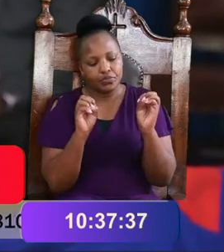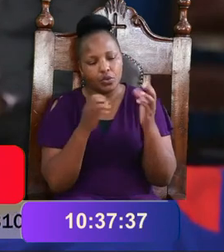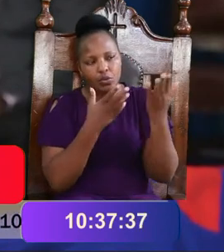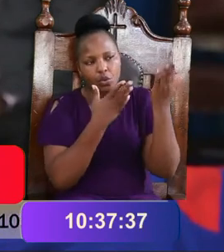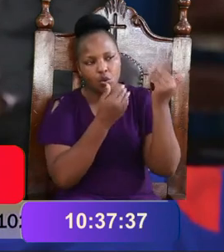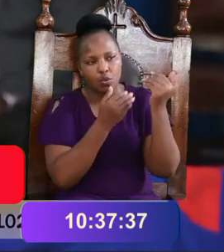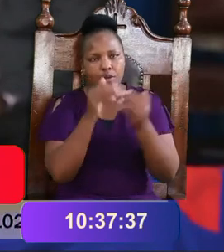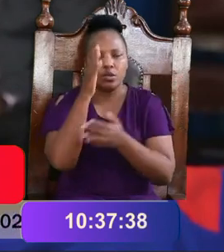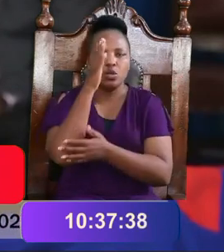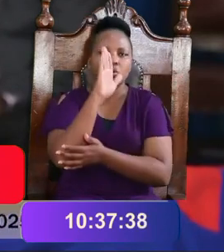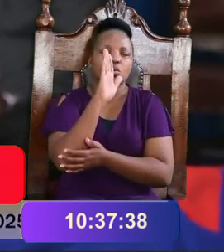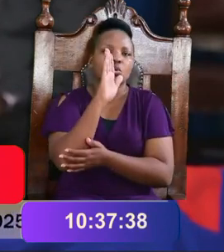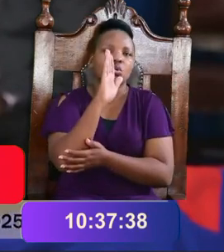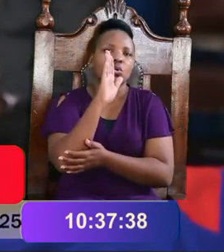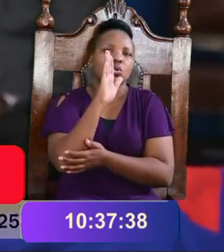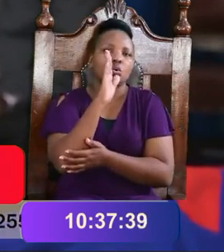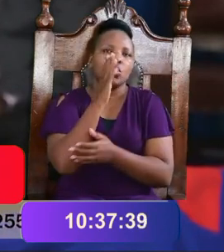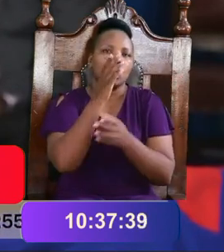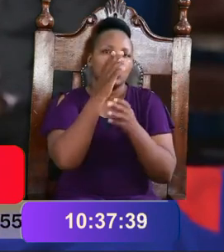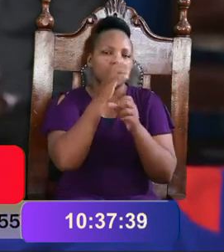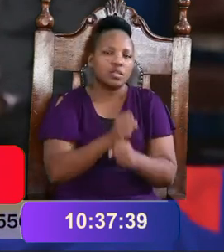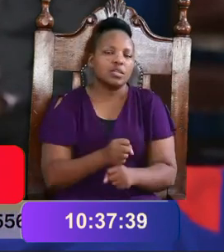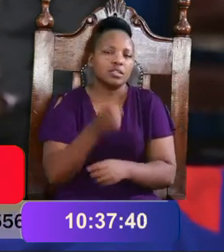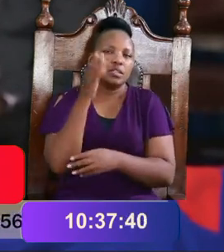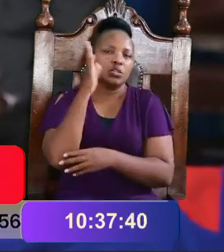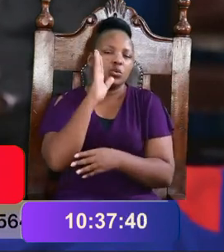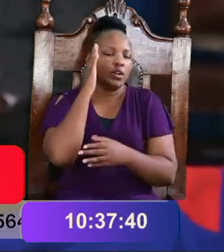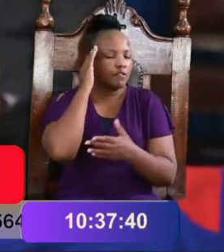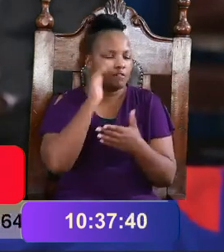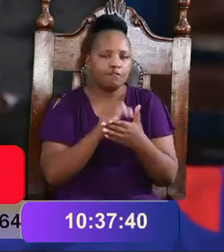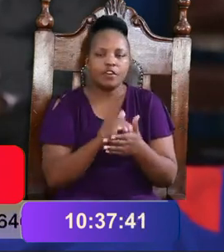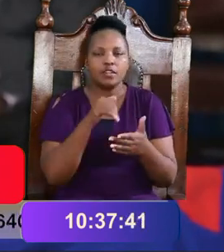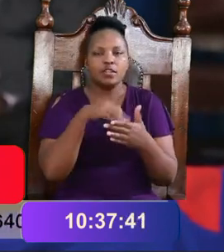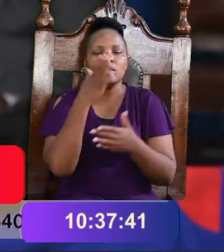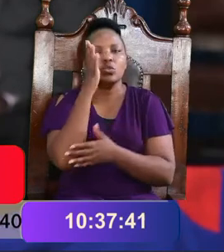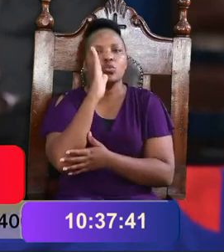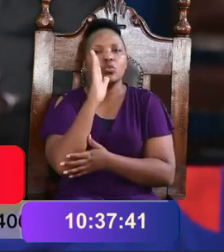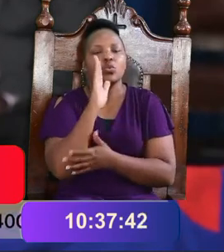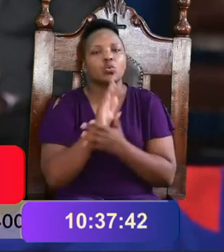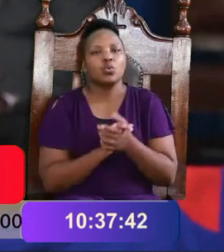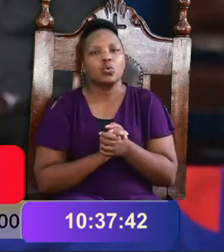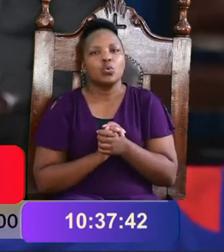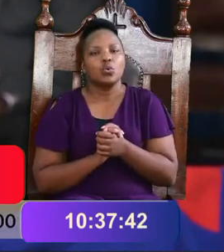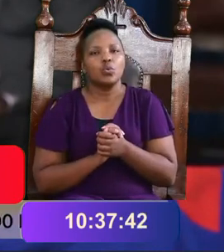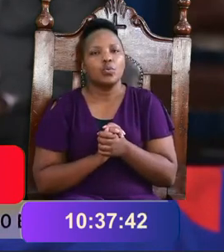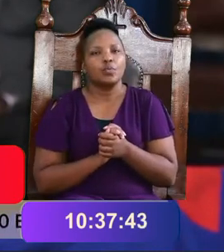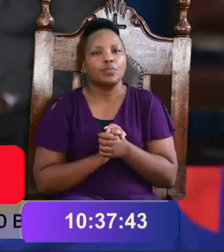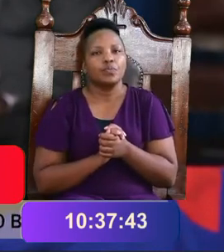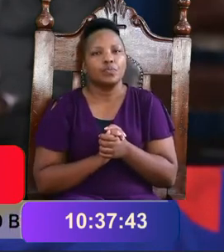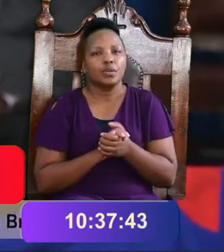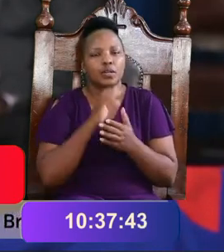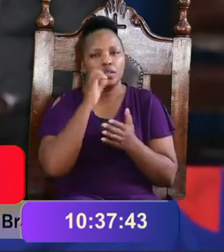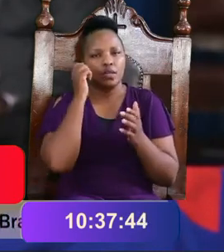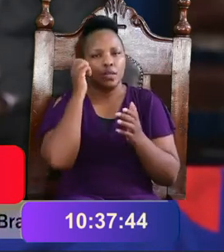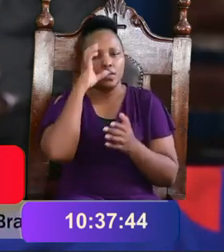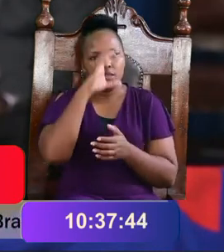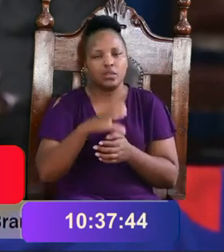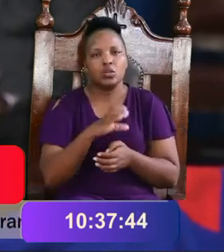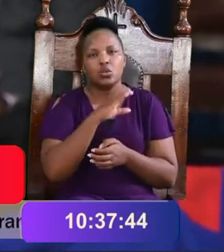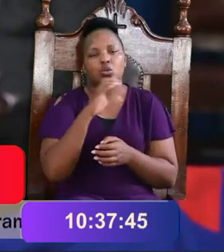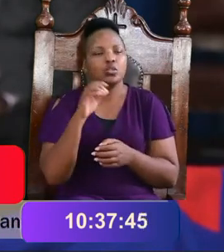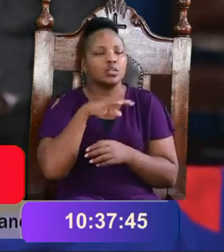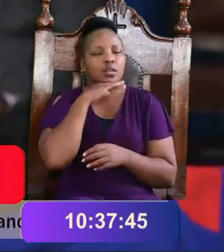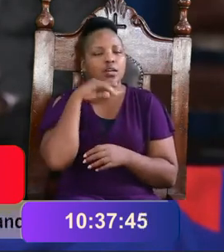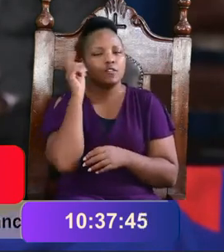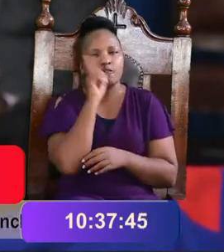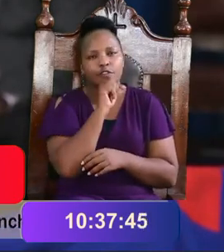Tuwakutumainia, tunaomba kwamba tukaweka tumaini letu na imani yetu kwako Bwana, na hata kwa ule msalaba ambao ulitufia